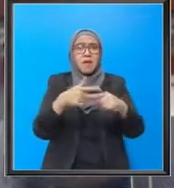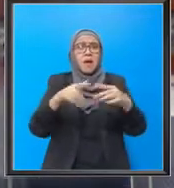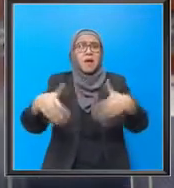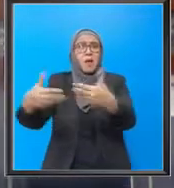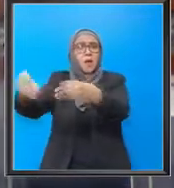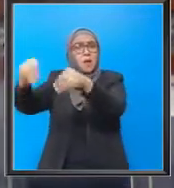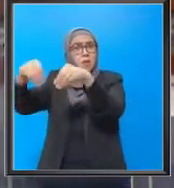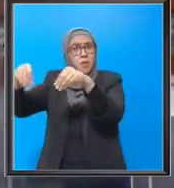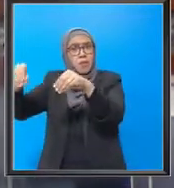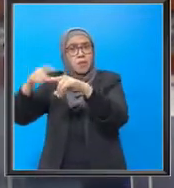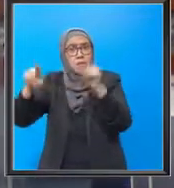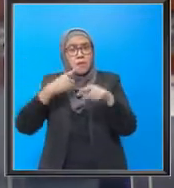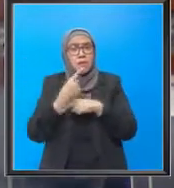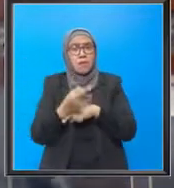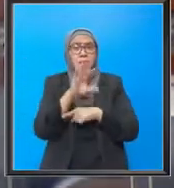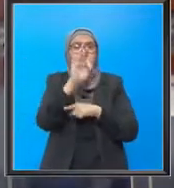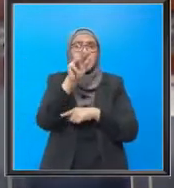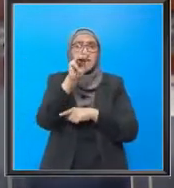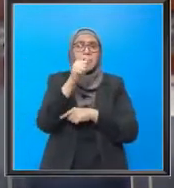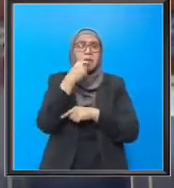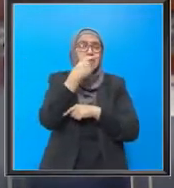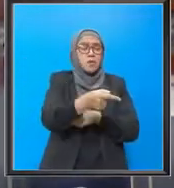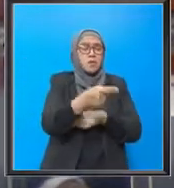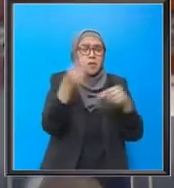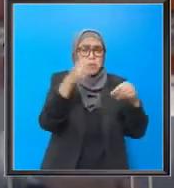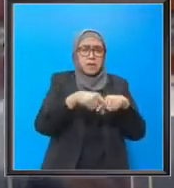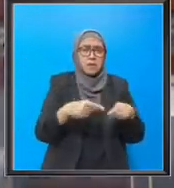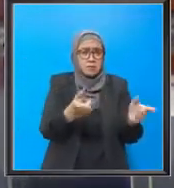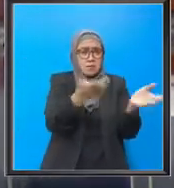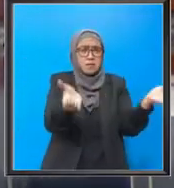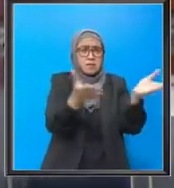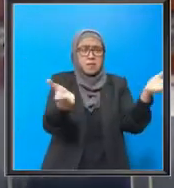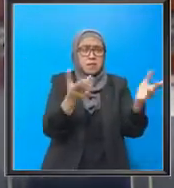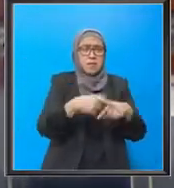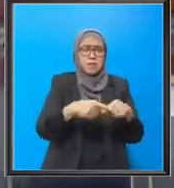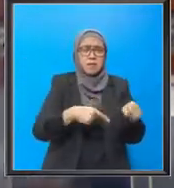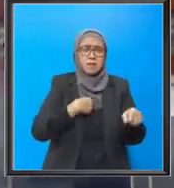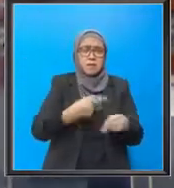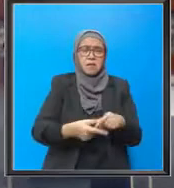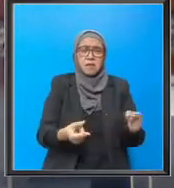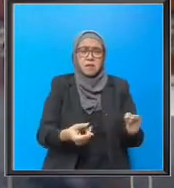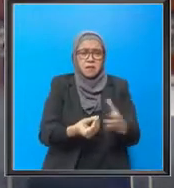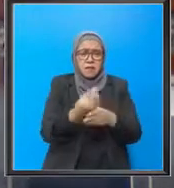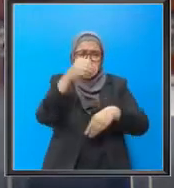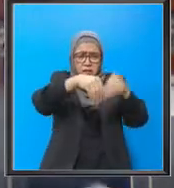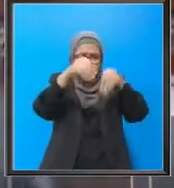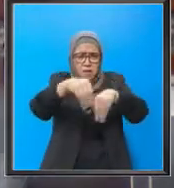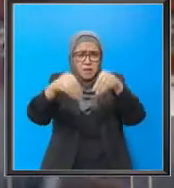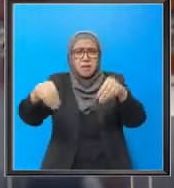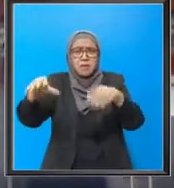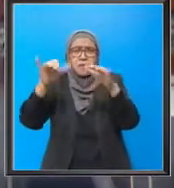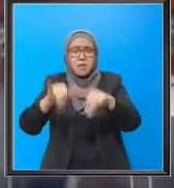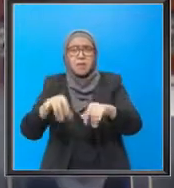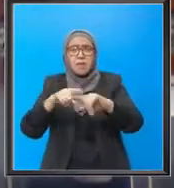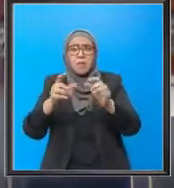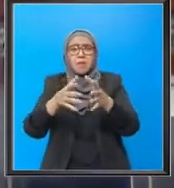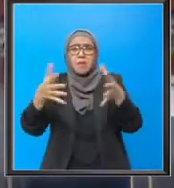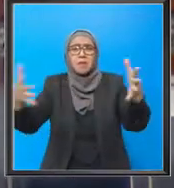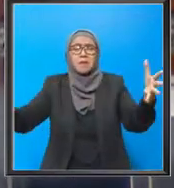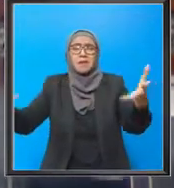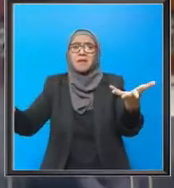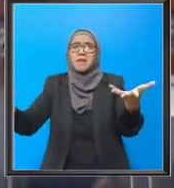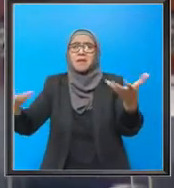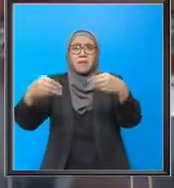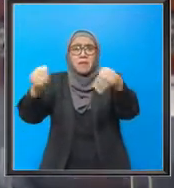Tetapi bila enak birthday Nabila on Kampung nak jual harganya modem jadi pulangan modal bentar dapat yang ini perlu Ada kajian